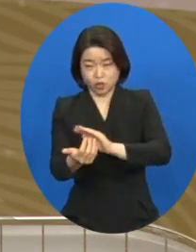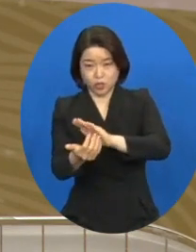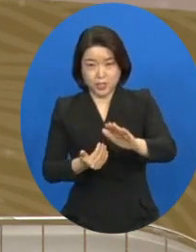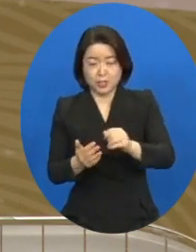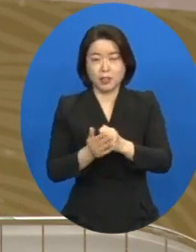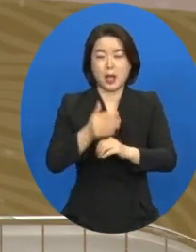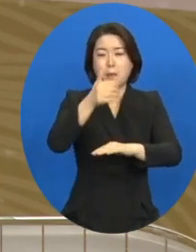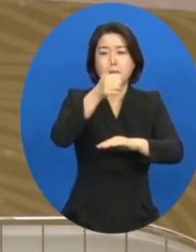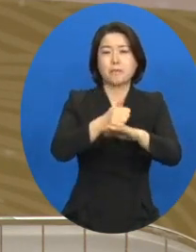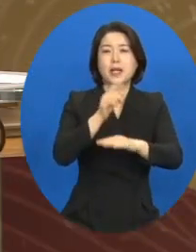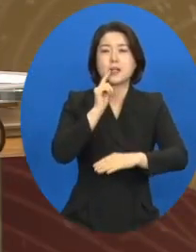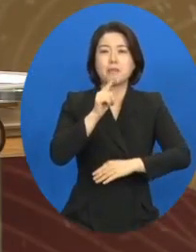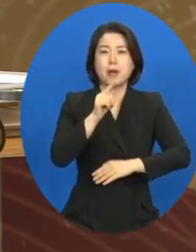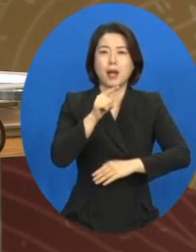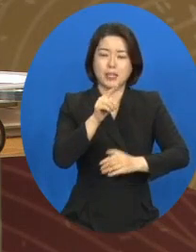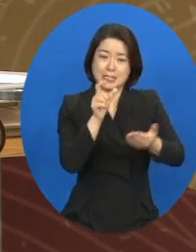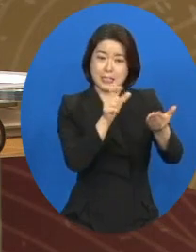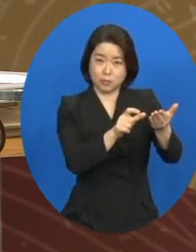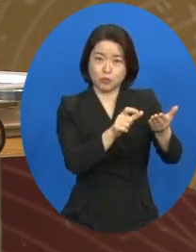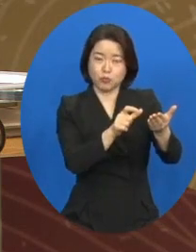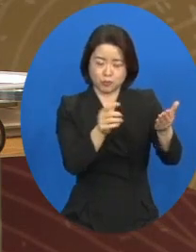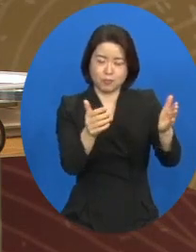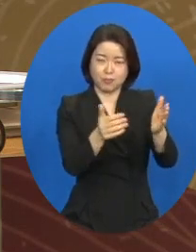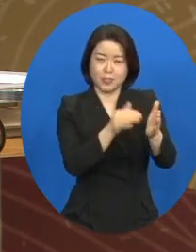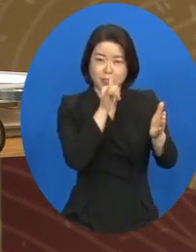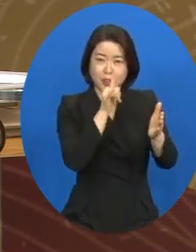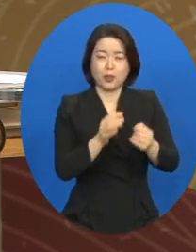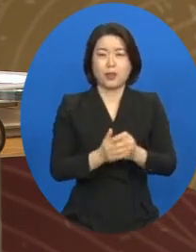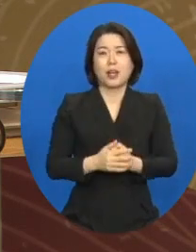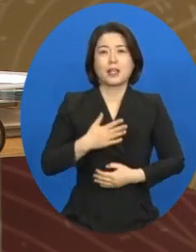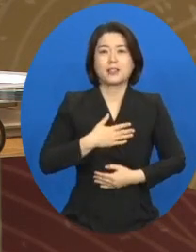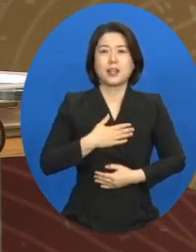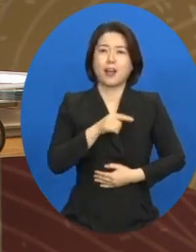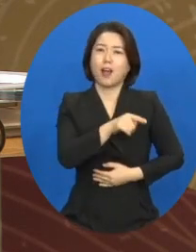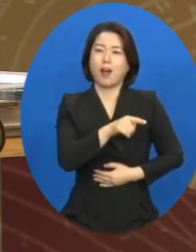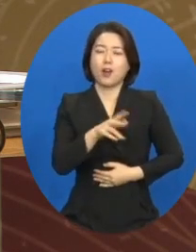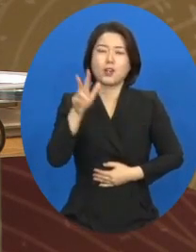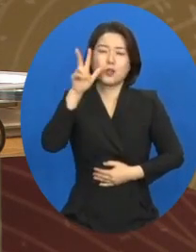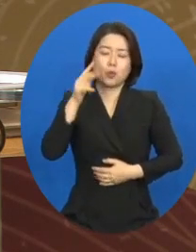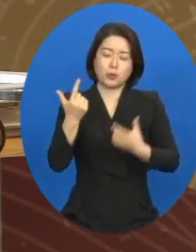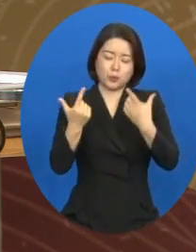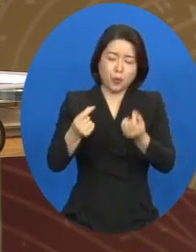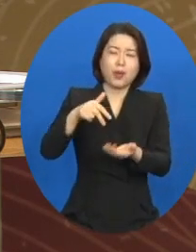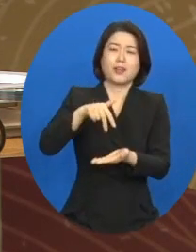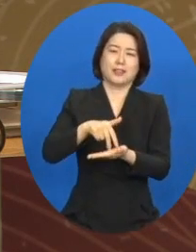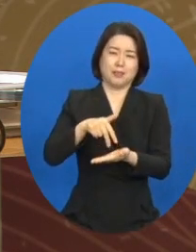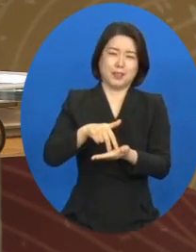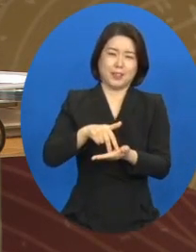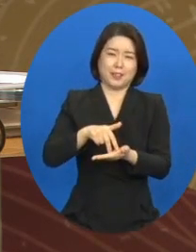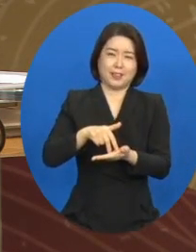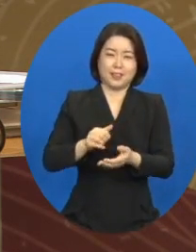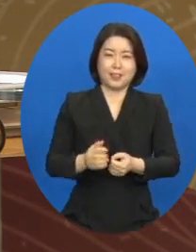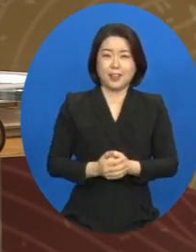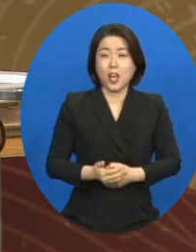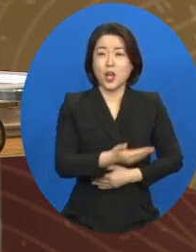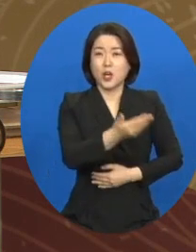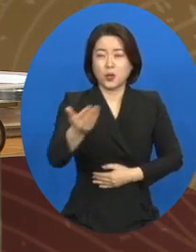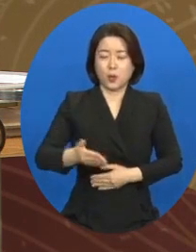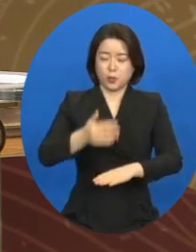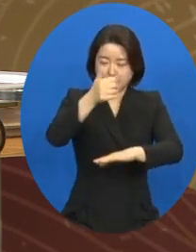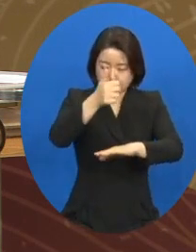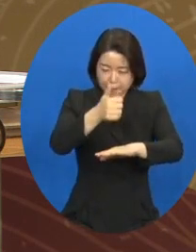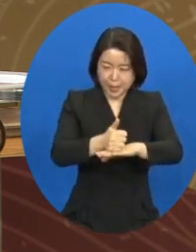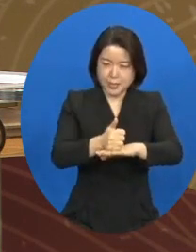유언을 하는 부분이 끝인데 꼭 제가 이 여호수아 심정입니다. 꼭 여러분에게